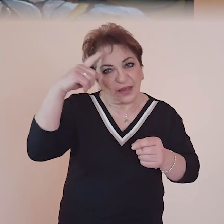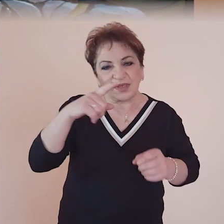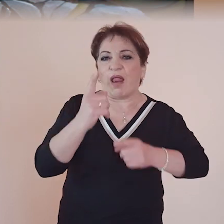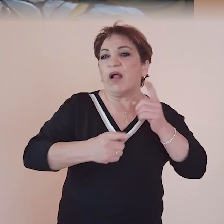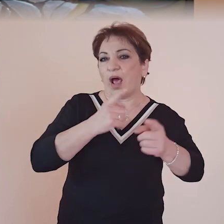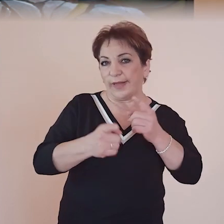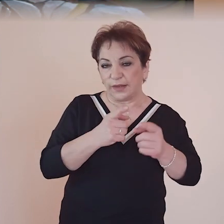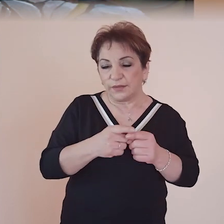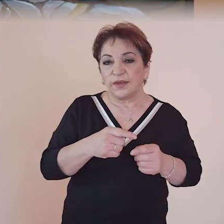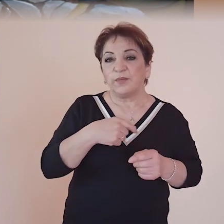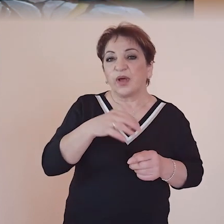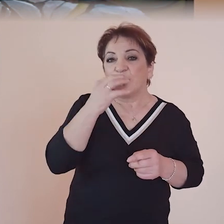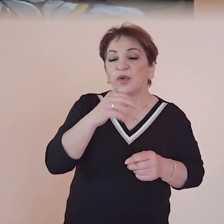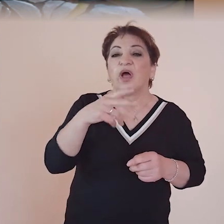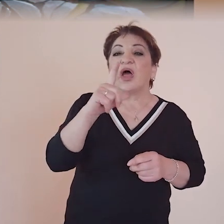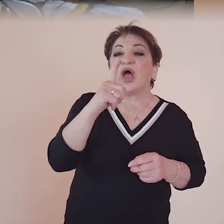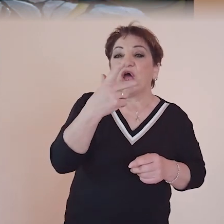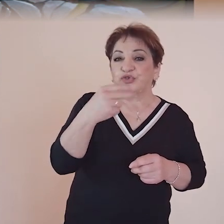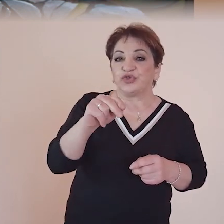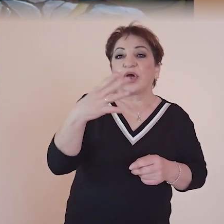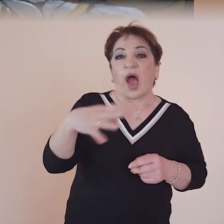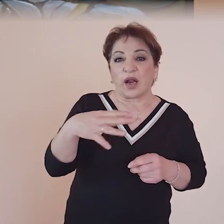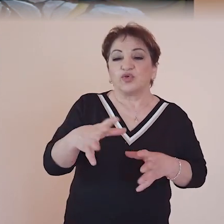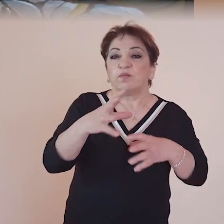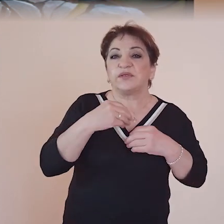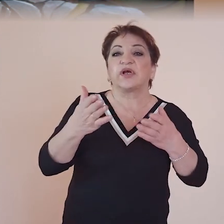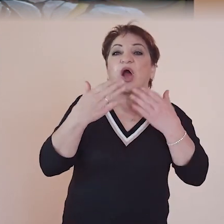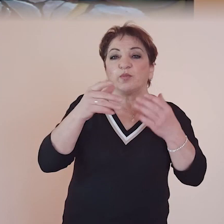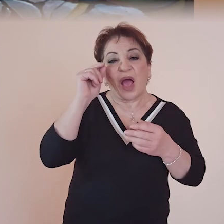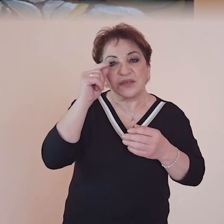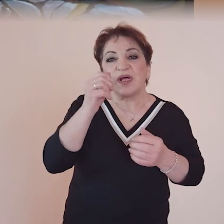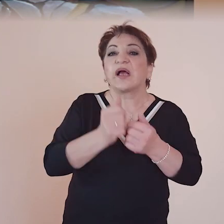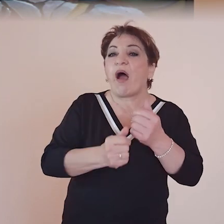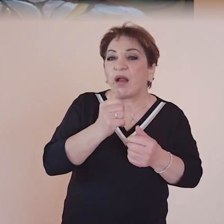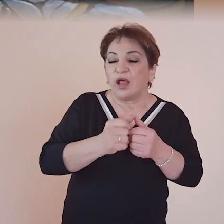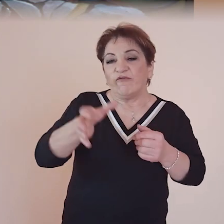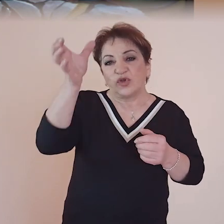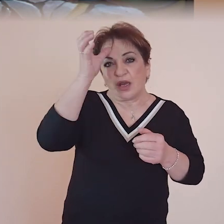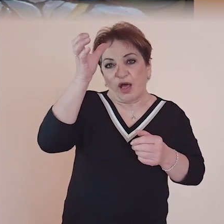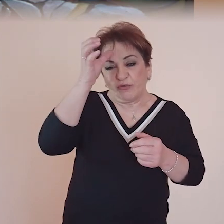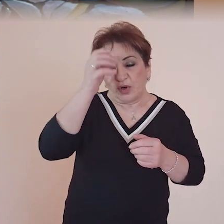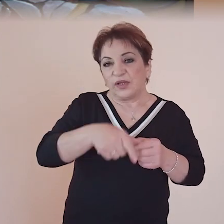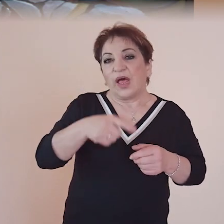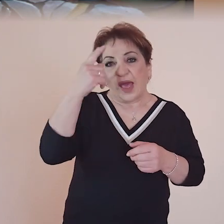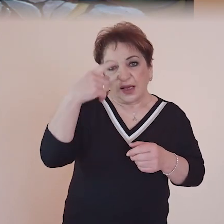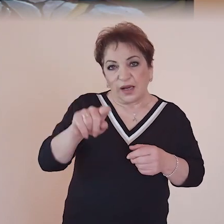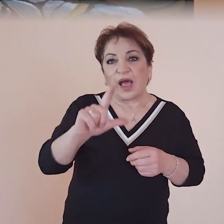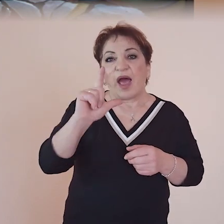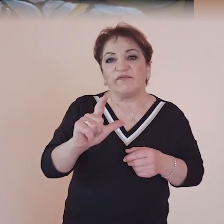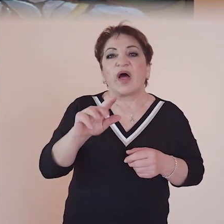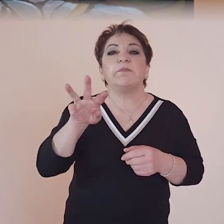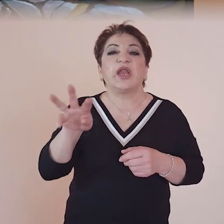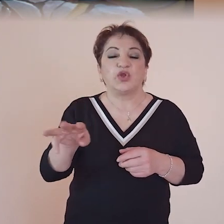Եվ բացում ենք էչ կարասուն, միասին ընթերծում ենք Հայաստանի կարերը բանաստեղծությունը, որի հեղինակն է այդվարդ